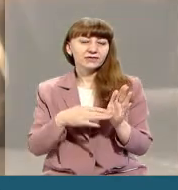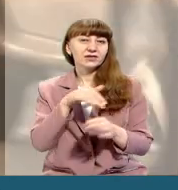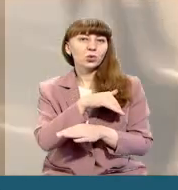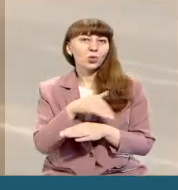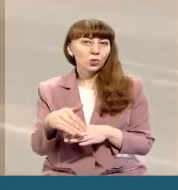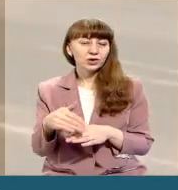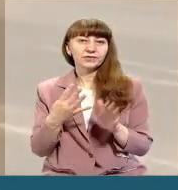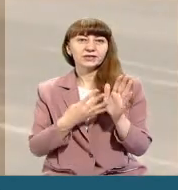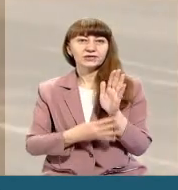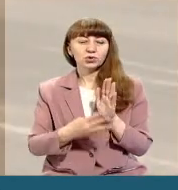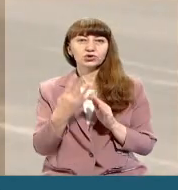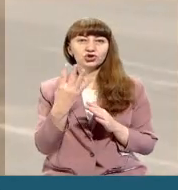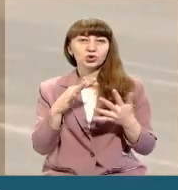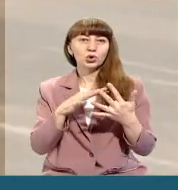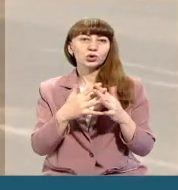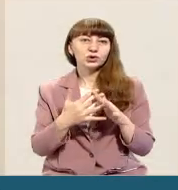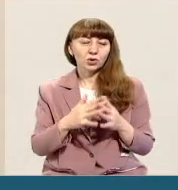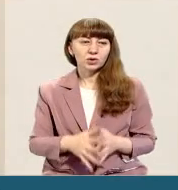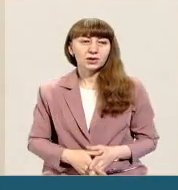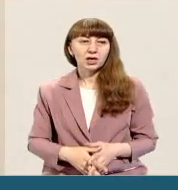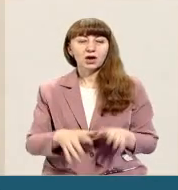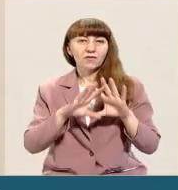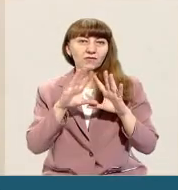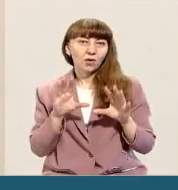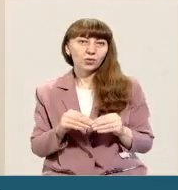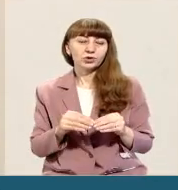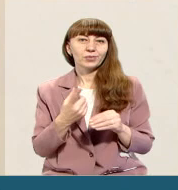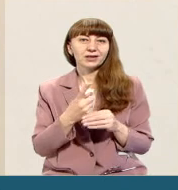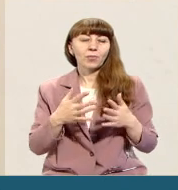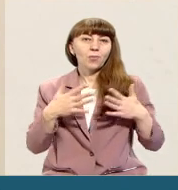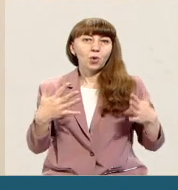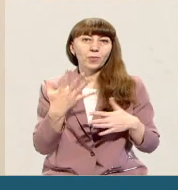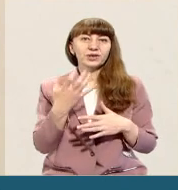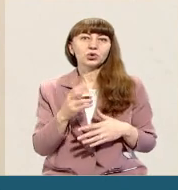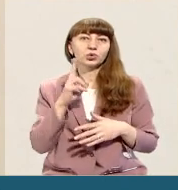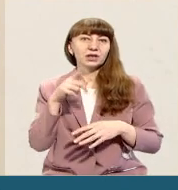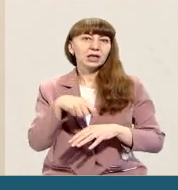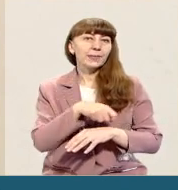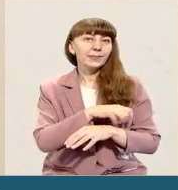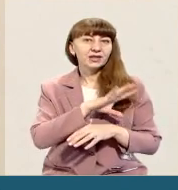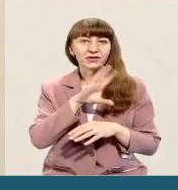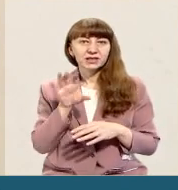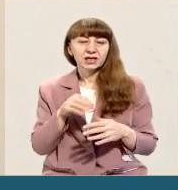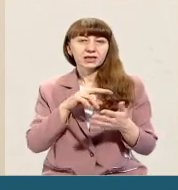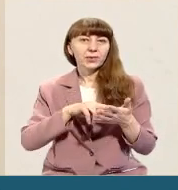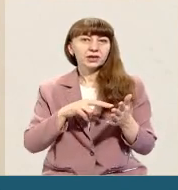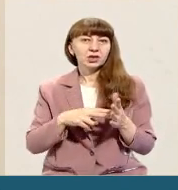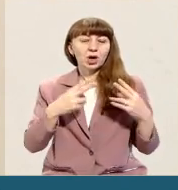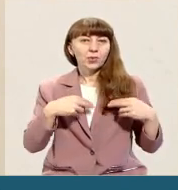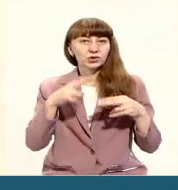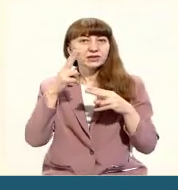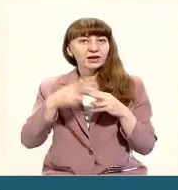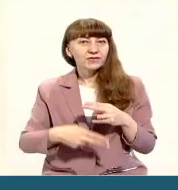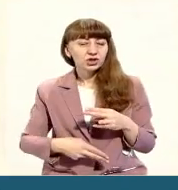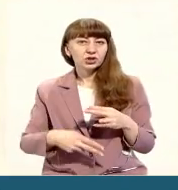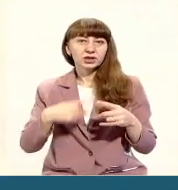улиц в 94 населенных пунктах в общей сложности это более 500 км Все запланированные работы завершены